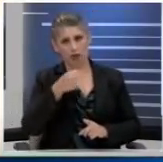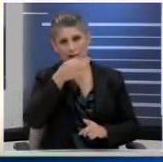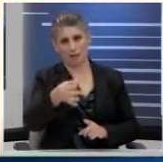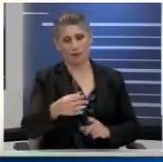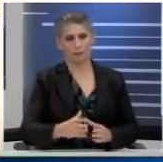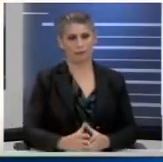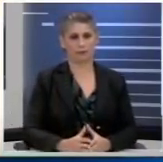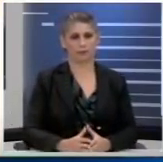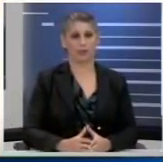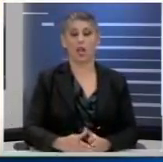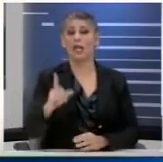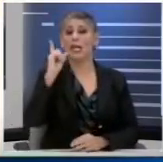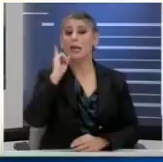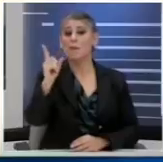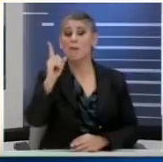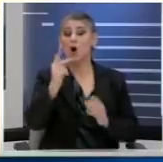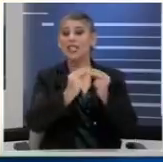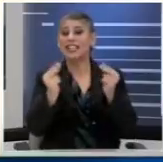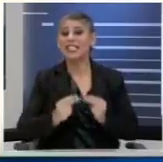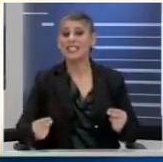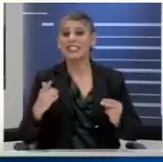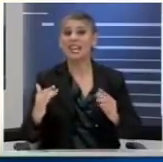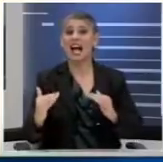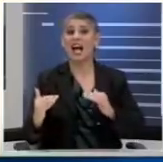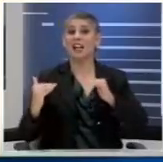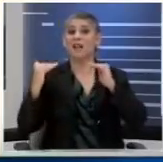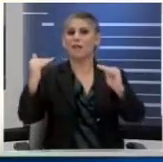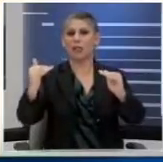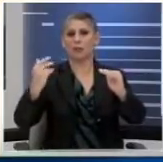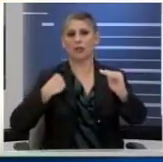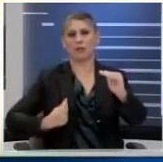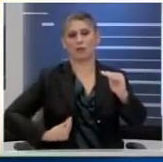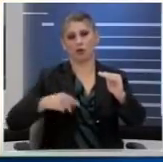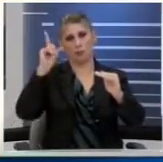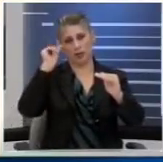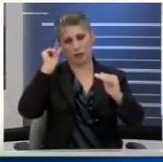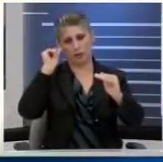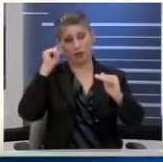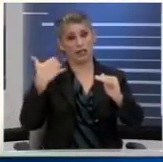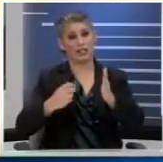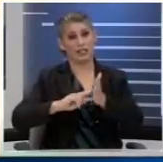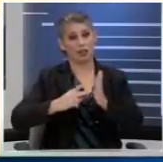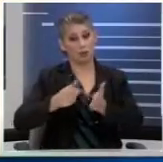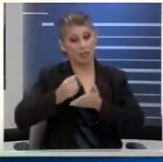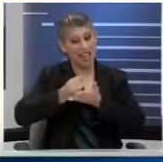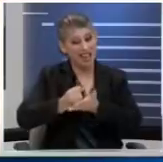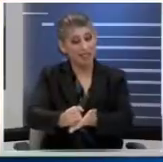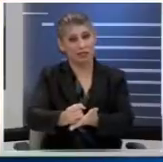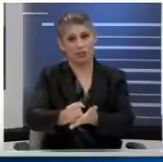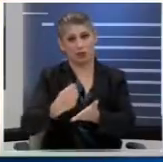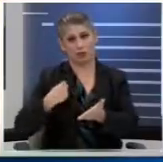λέμε ότι η μόνη λύση είναι η αναβάθμιση των δημοσίων πανεπιστημίων. Είναι η οικονομική τους